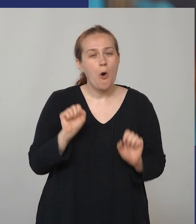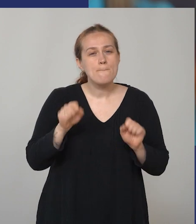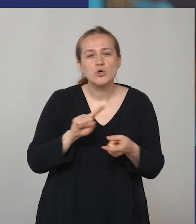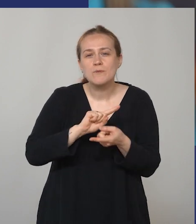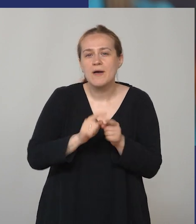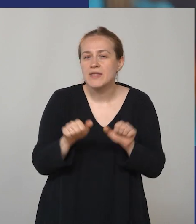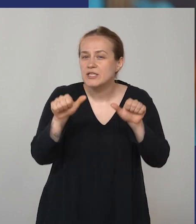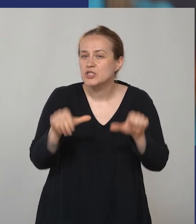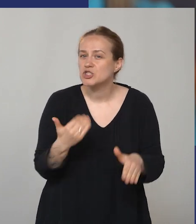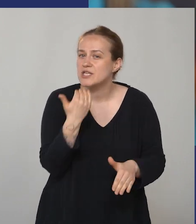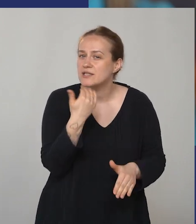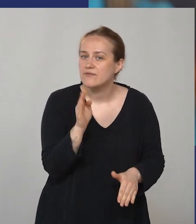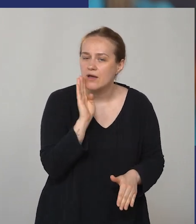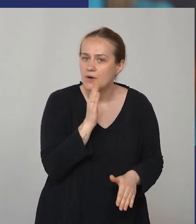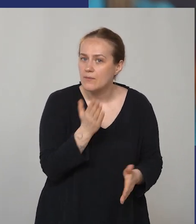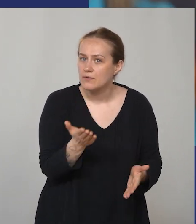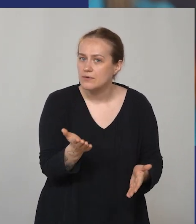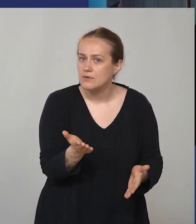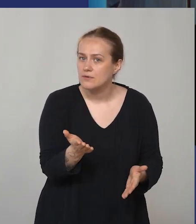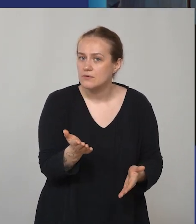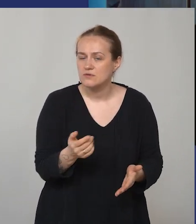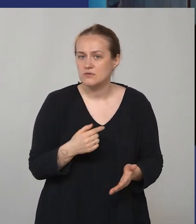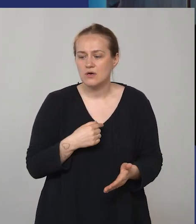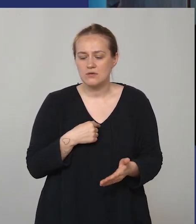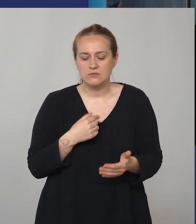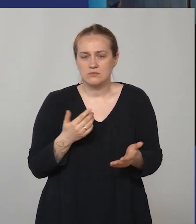решение твоей мамы? Я...